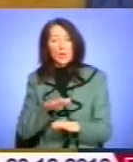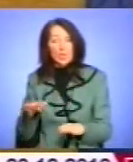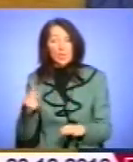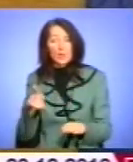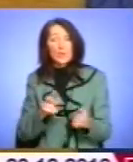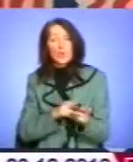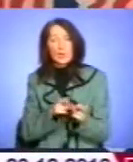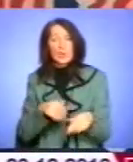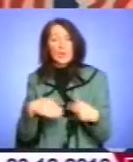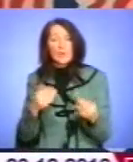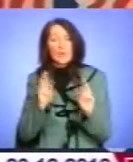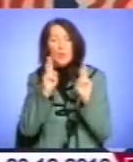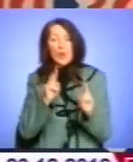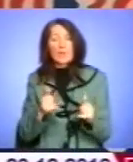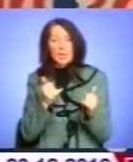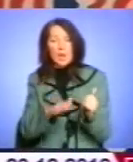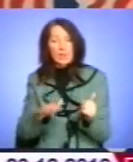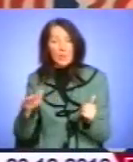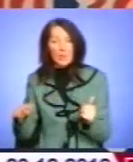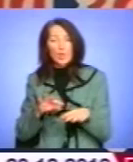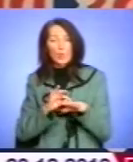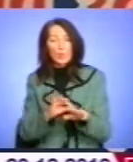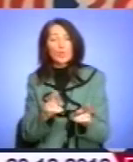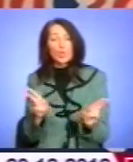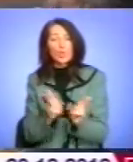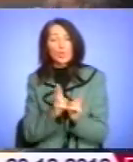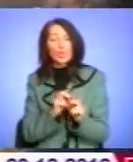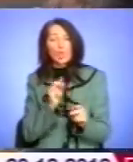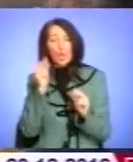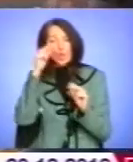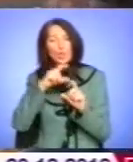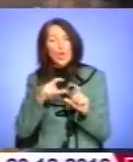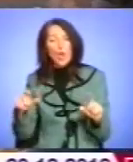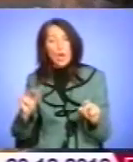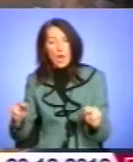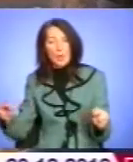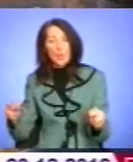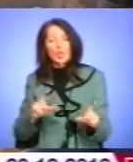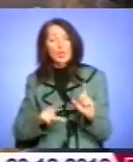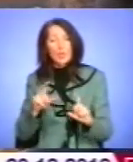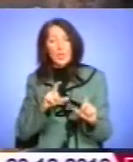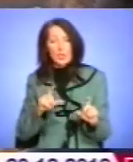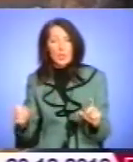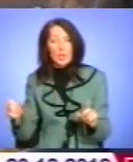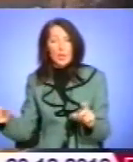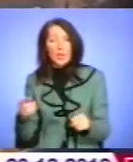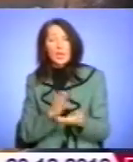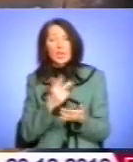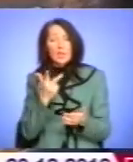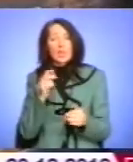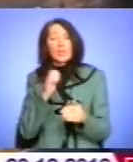для найменших. Проводять зустрічі зі школярами та студентами. Є три основні причини, по яких травмуються